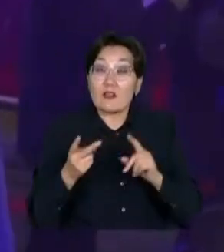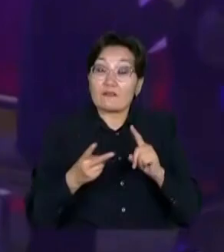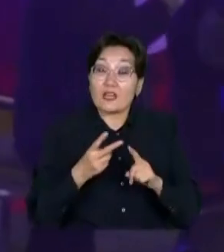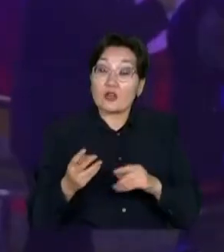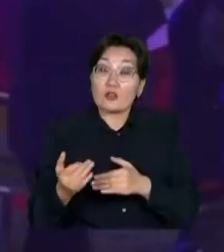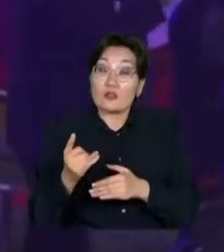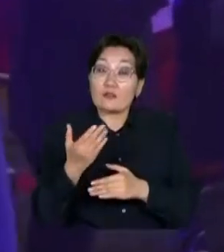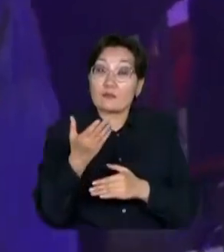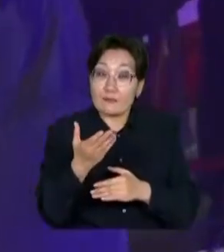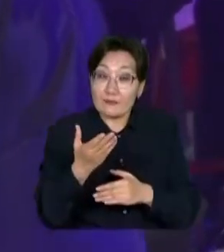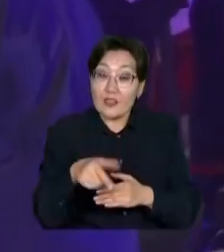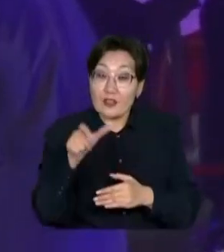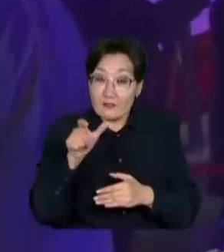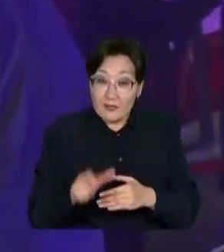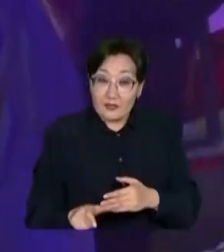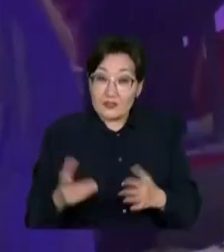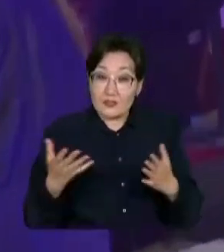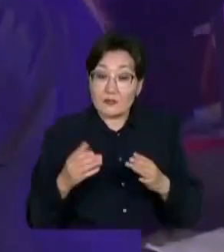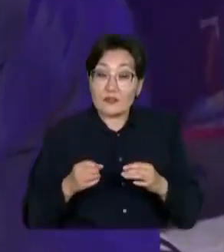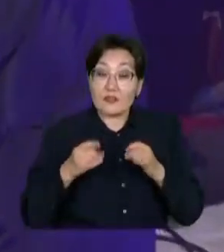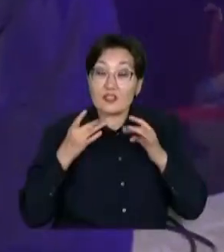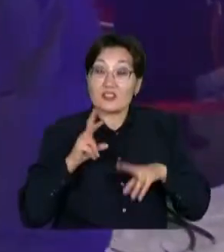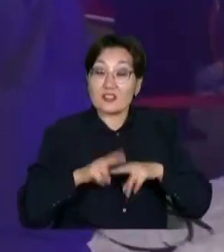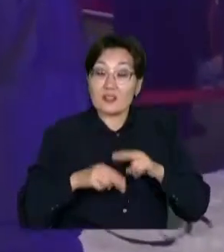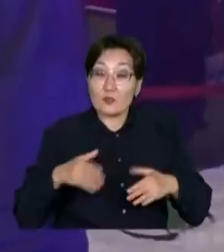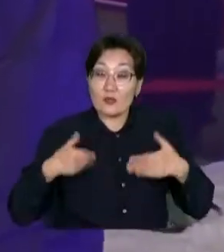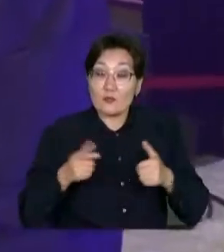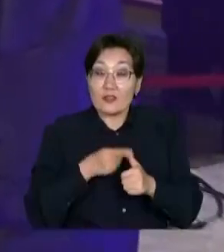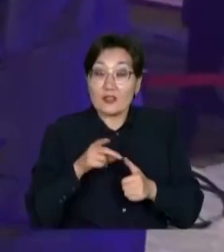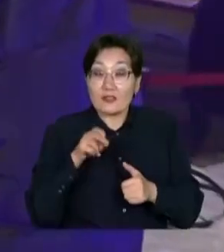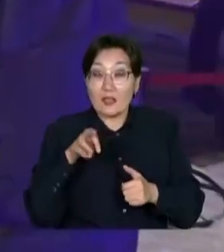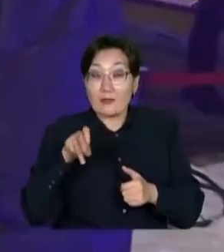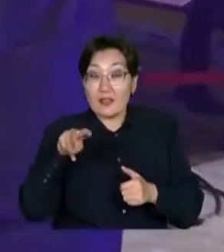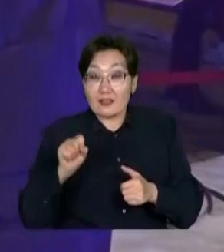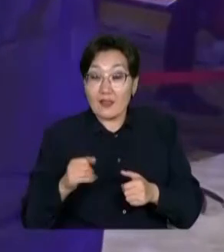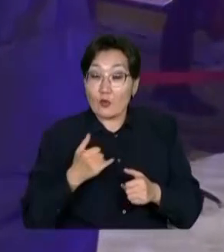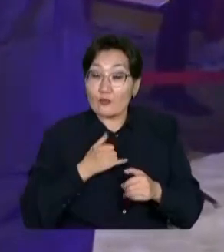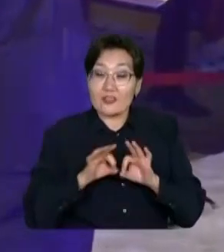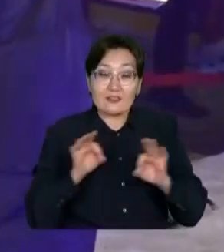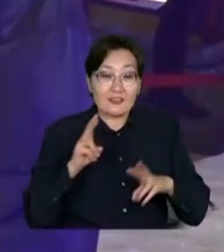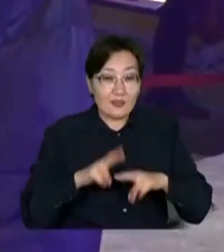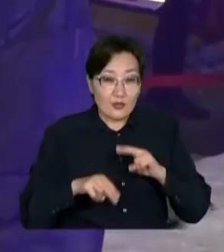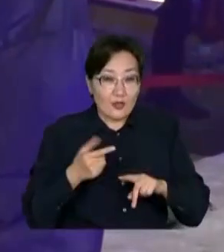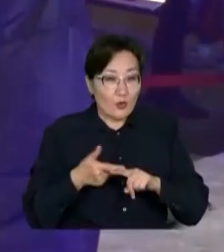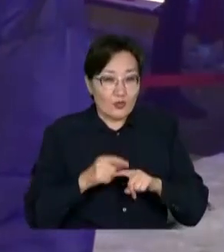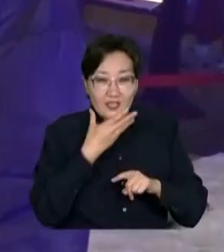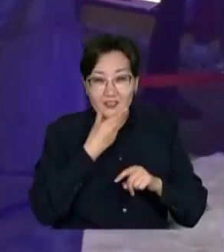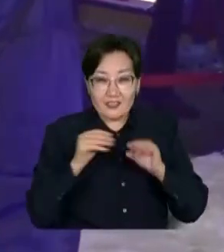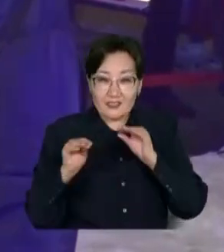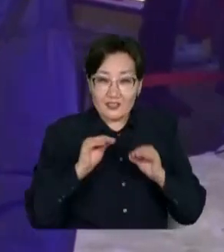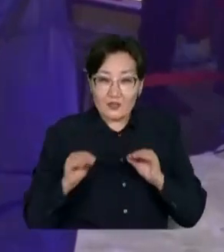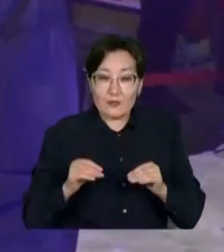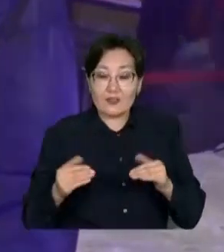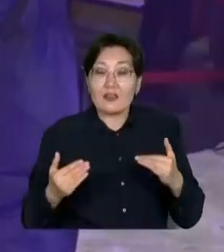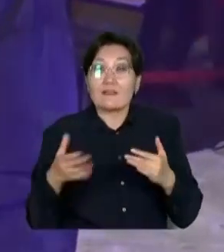Да, пожалуйста. Какое у вас праздничное настроение? Здравствуйте, меня зовут Камила. Отличное настроение, очень красиво все украшено. Всех с